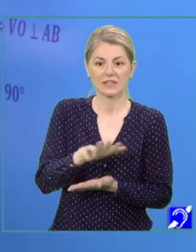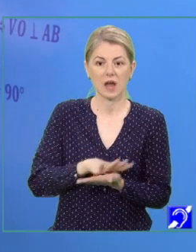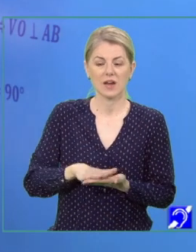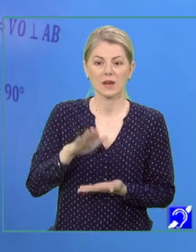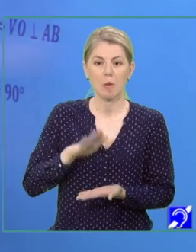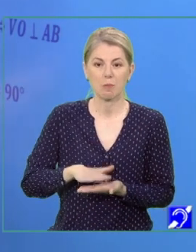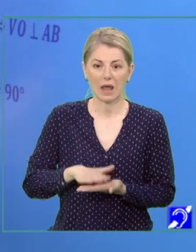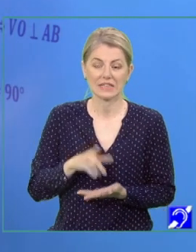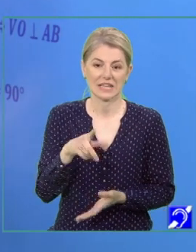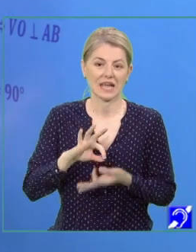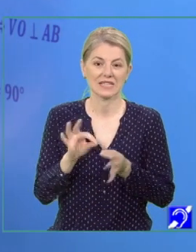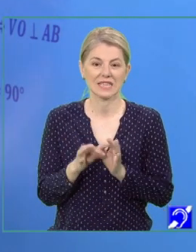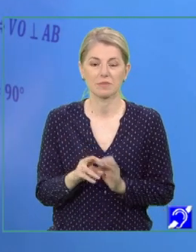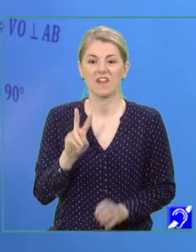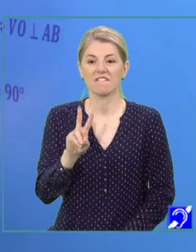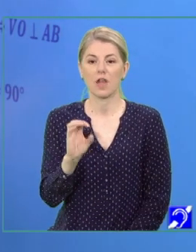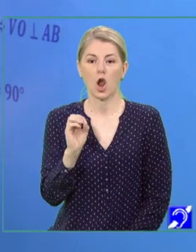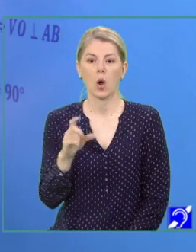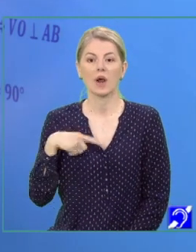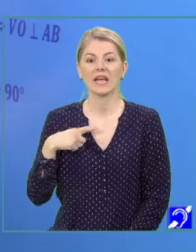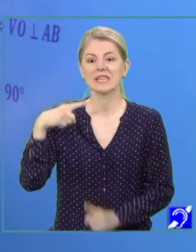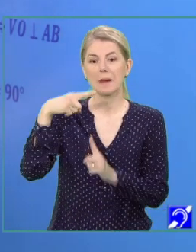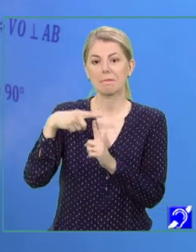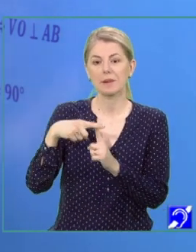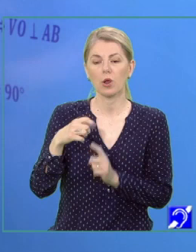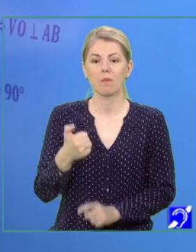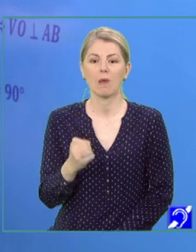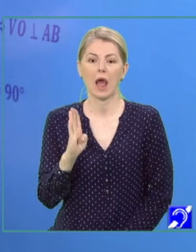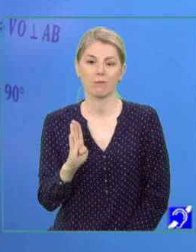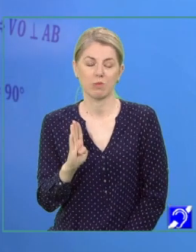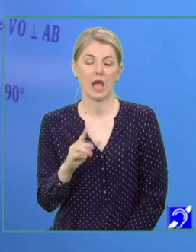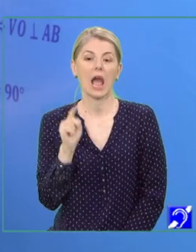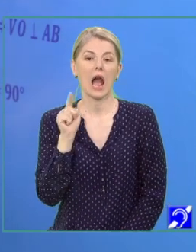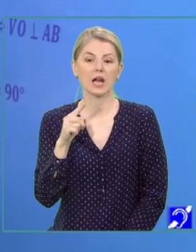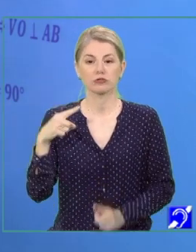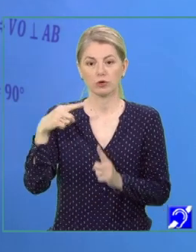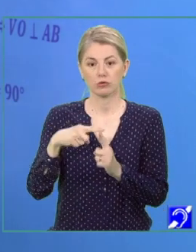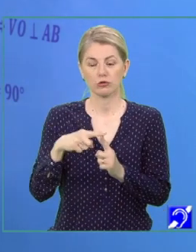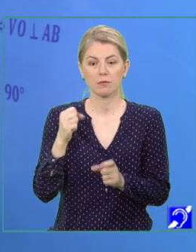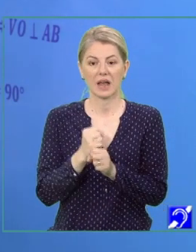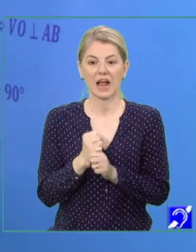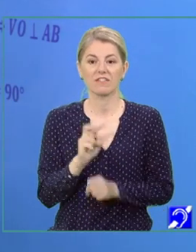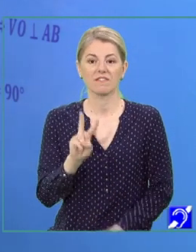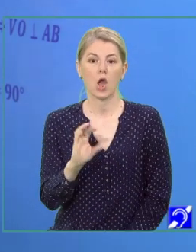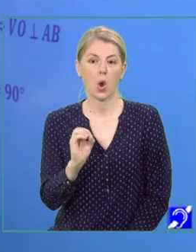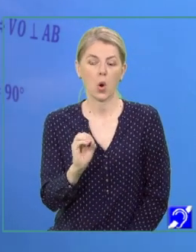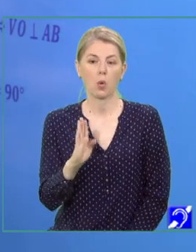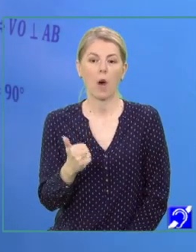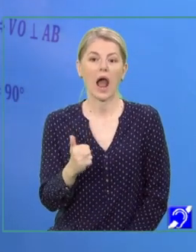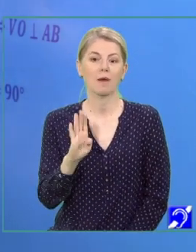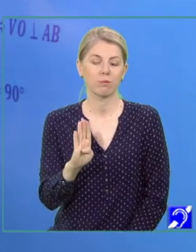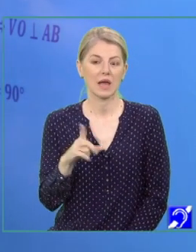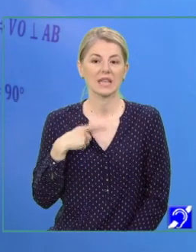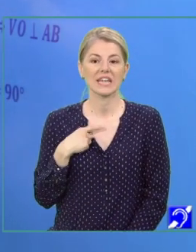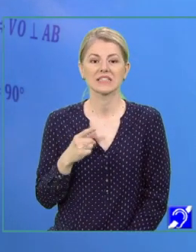bazei, ceea ce înseamnă că VO este perpendicular pe AB. Și atunci unghiul pe care îl face VO cu AB este